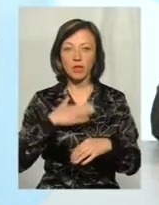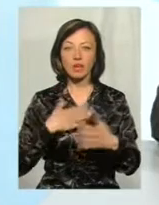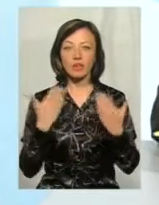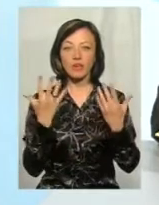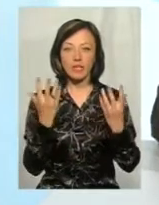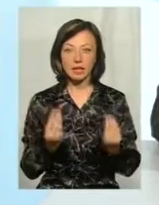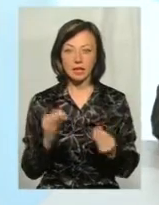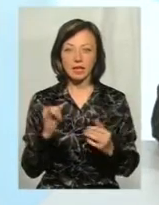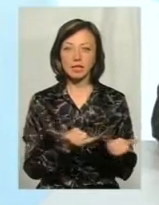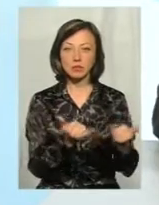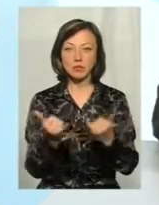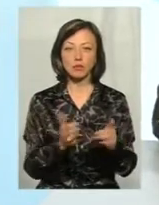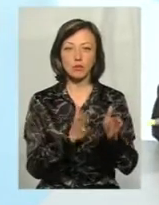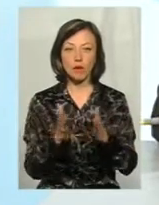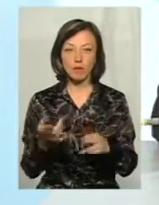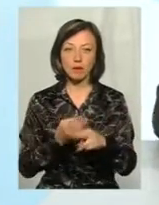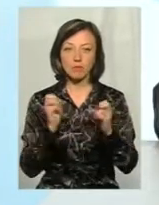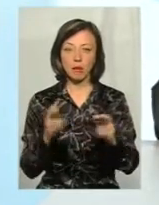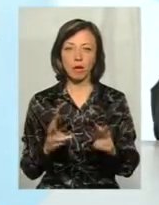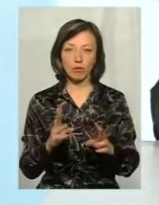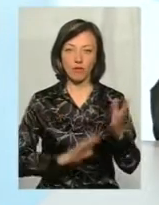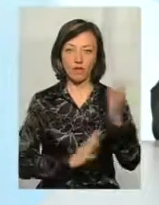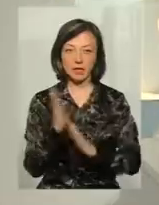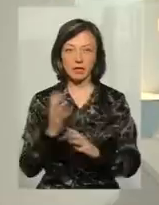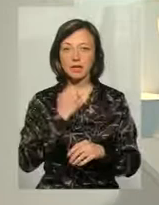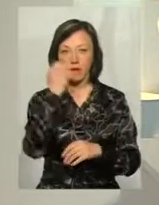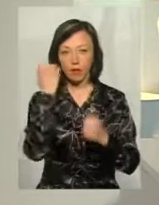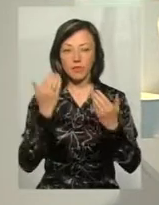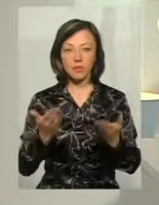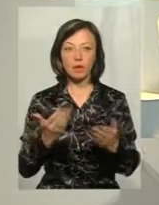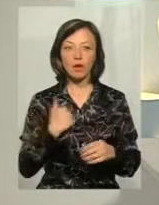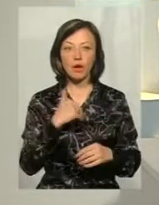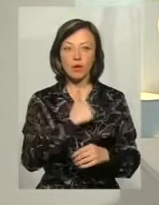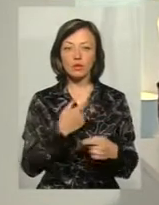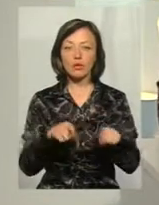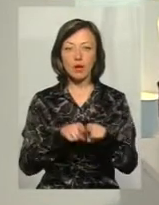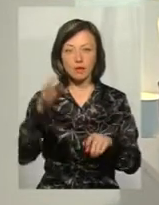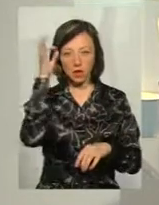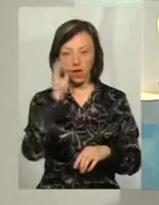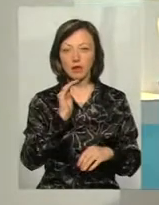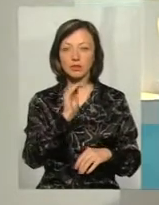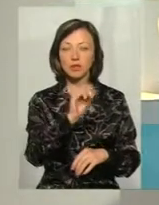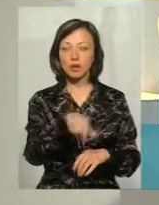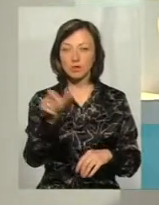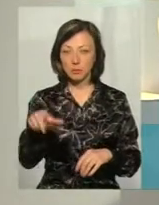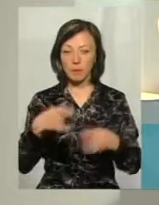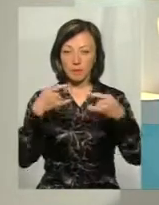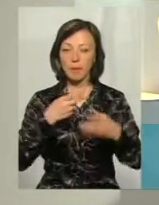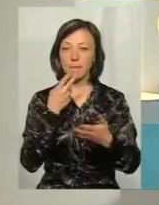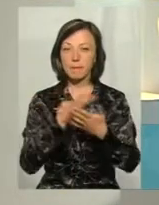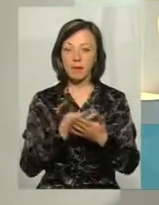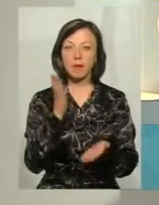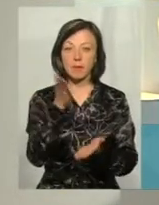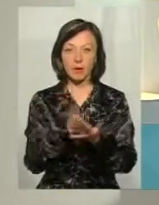вихідних і забезпечимо порядок і безпеку пожежного в лісі. Дякую, пане Віктор. Я хочу також нагадати нашим телеглядачам, що ми працюємо у